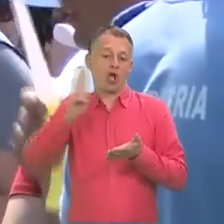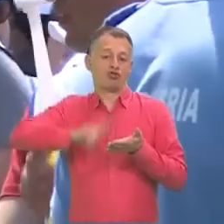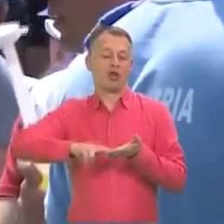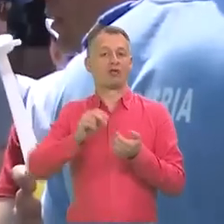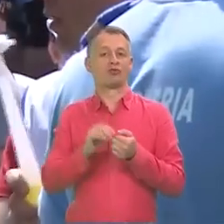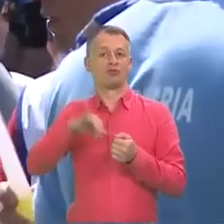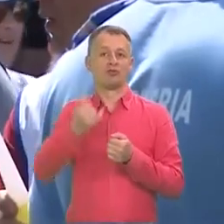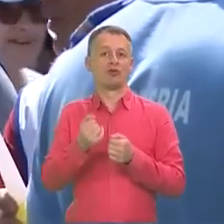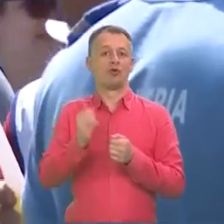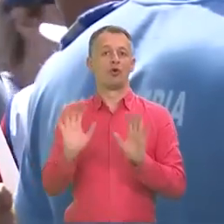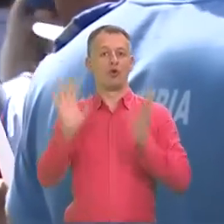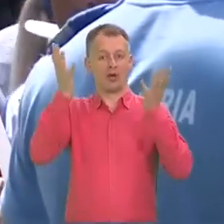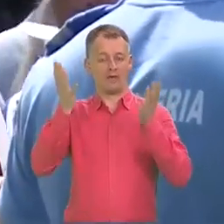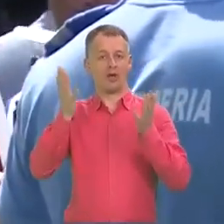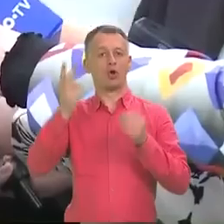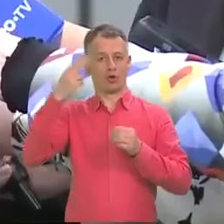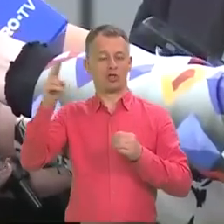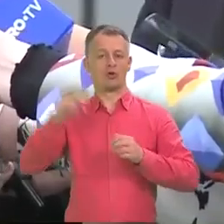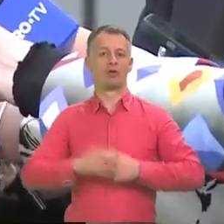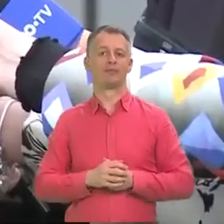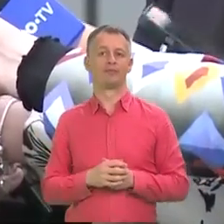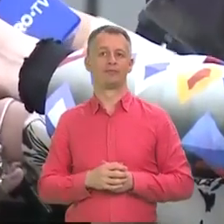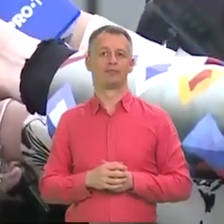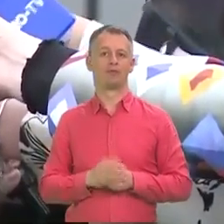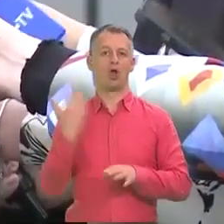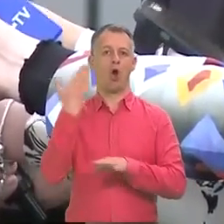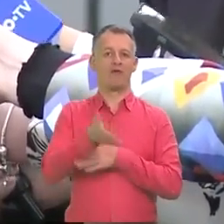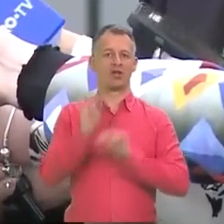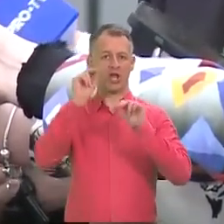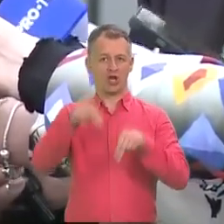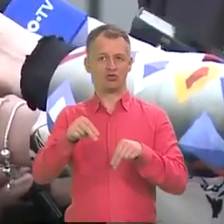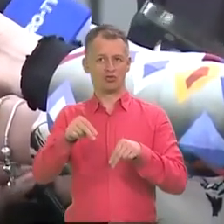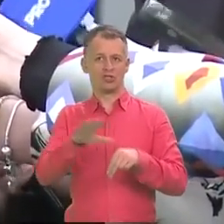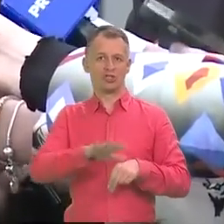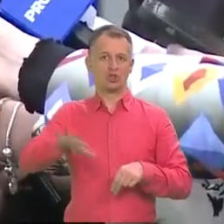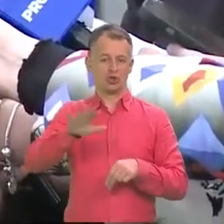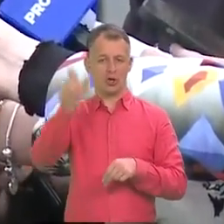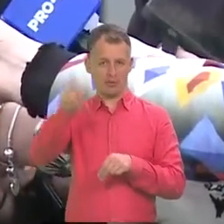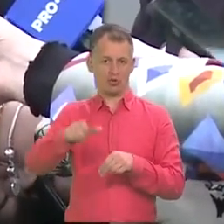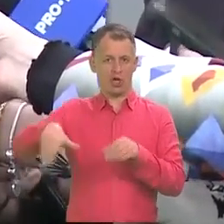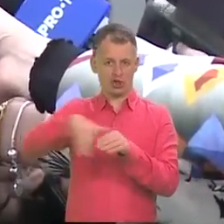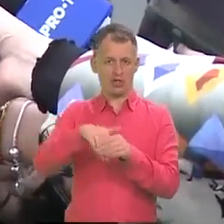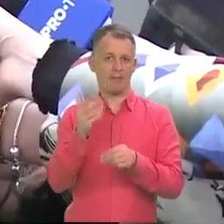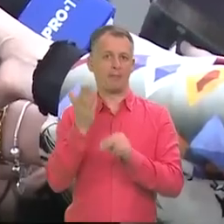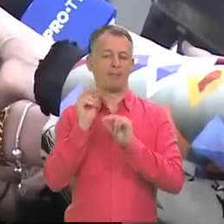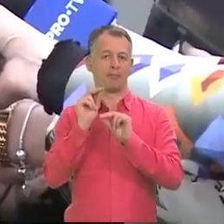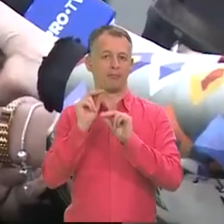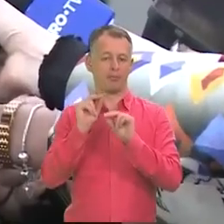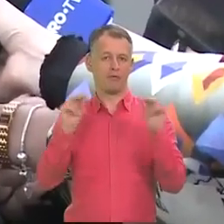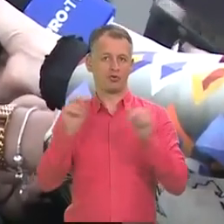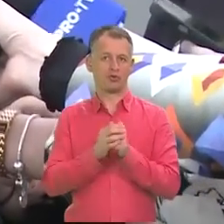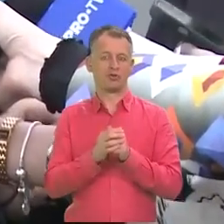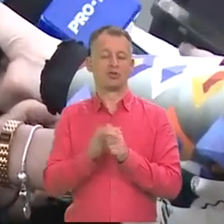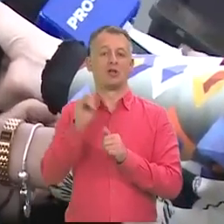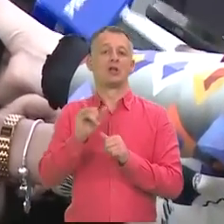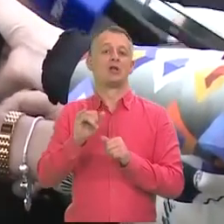fost de neacceptat pentru angajații din sistem. Oferta a ajuns în teritoriu, iar organizațiile noastre județene și ale municipiului București